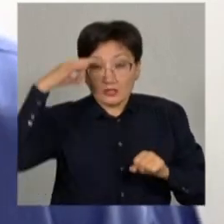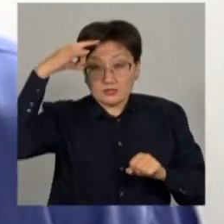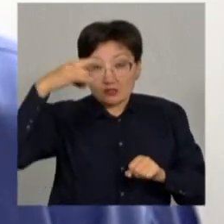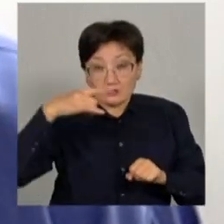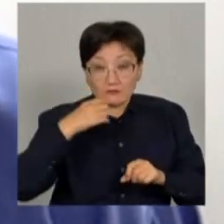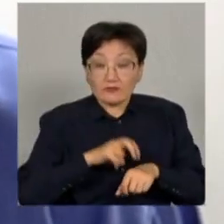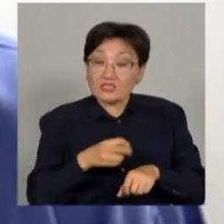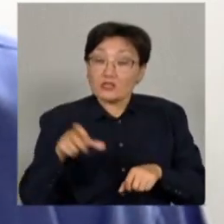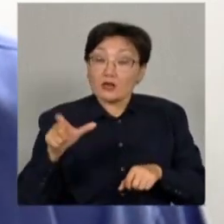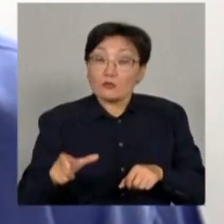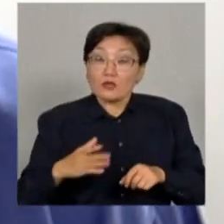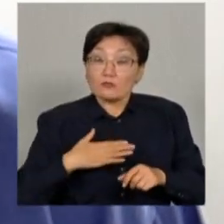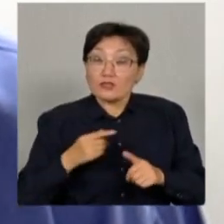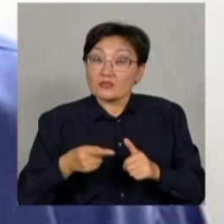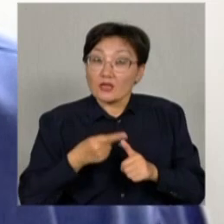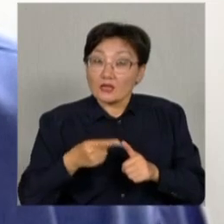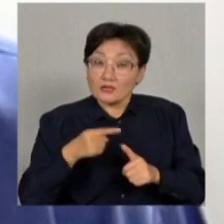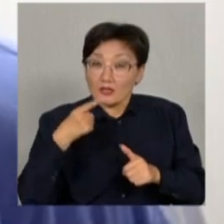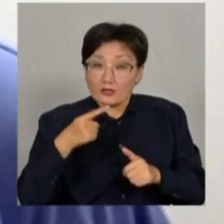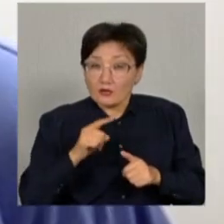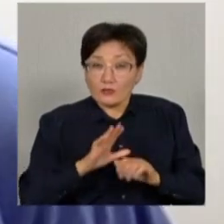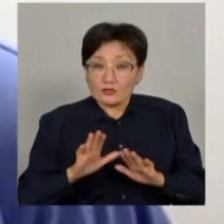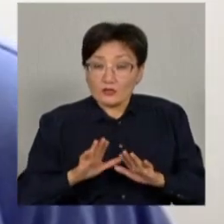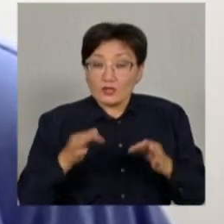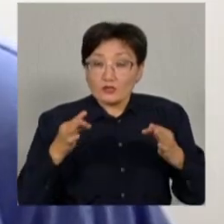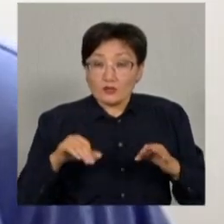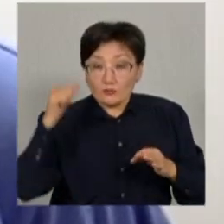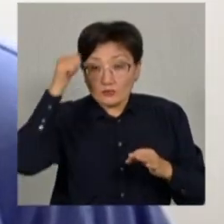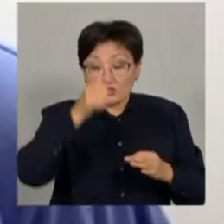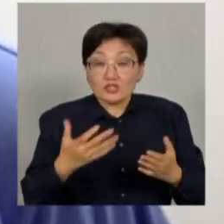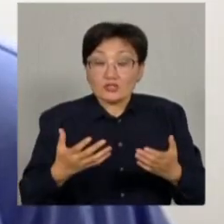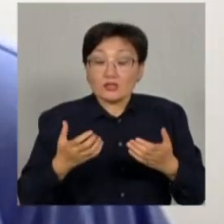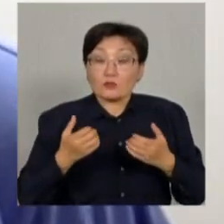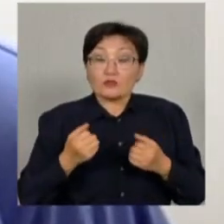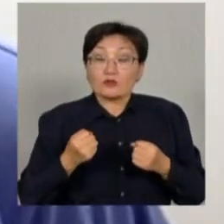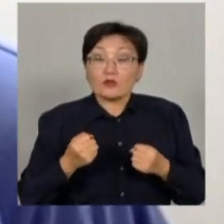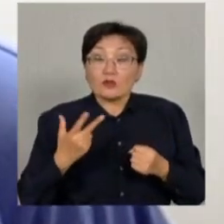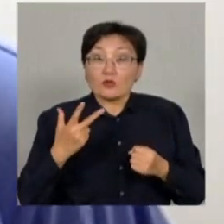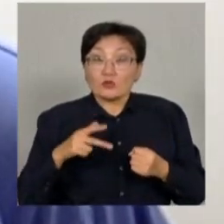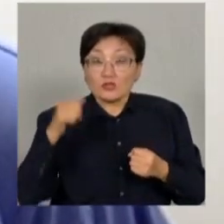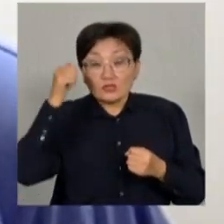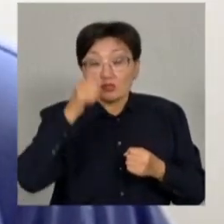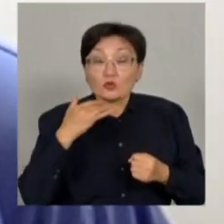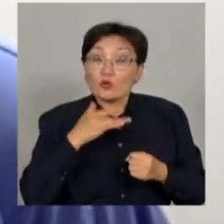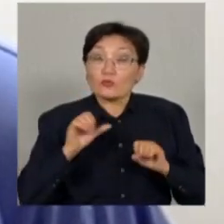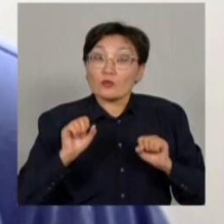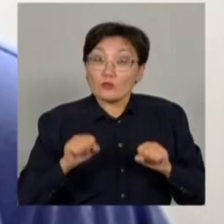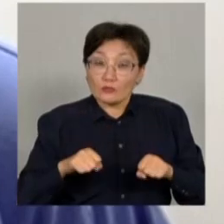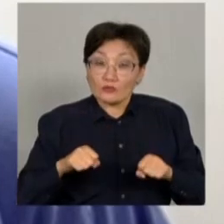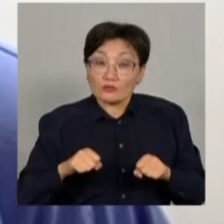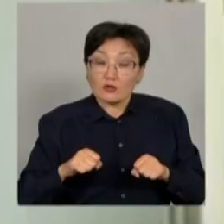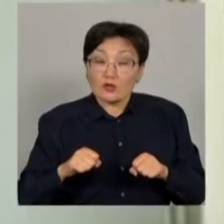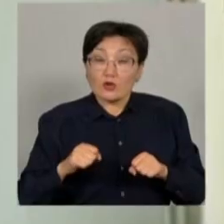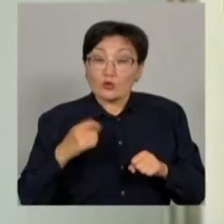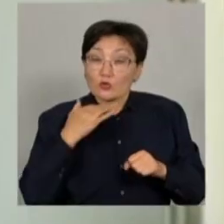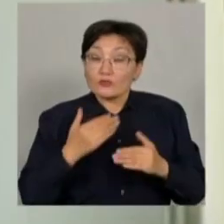врачтар. Мен оның атын атап түсіндірмей ақ қояйын. Тәуелсіздік алған 30 жыл көптеген мүмкіндіктер, көптеген